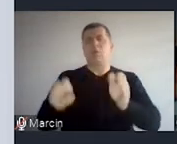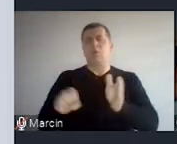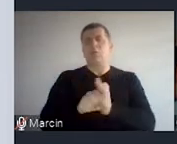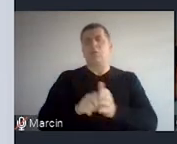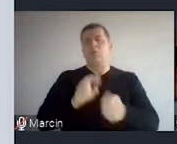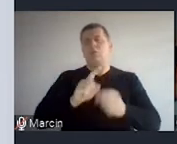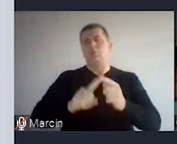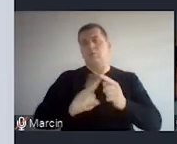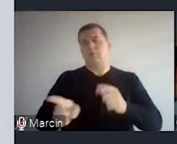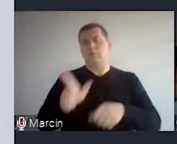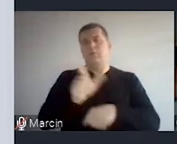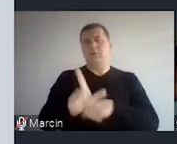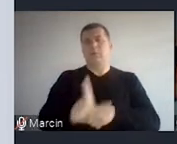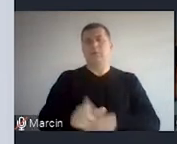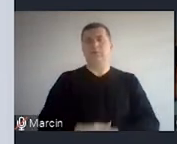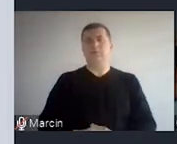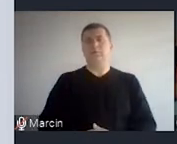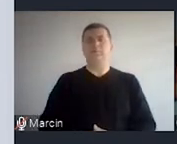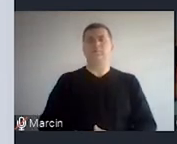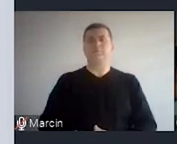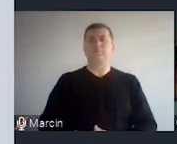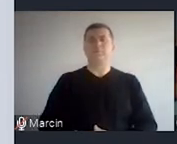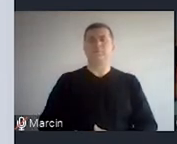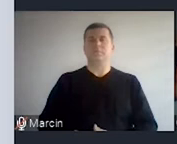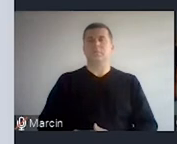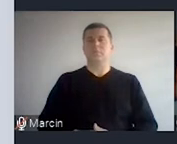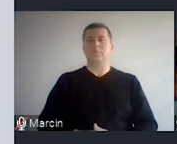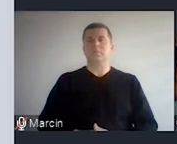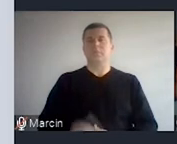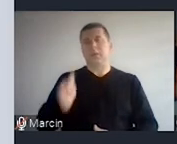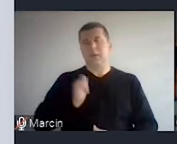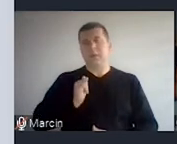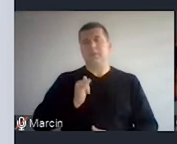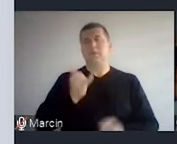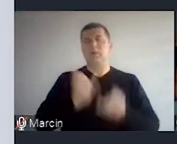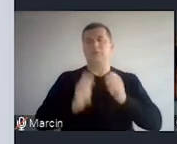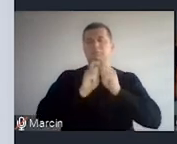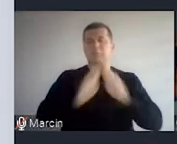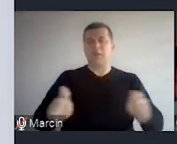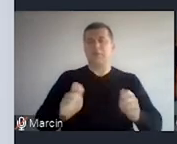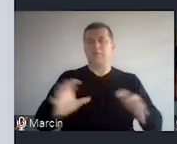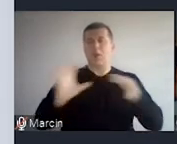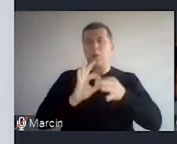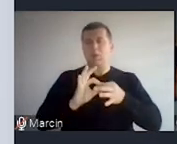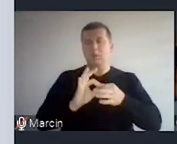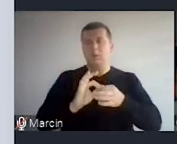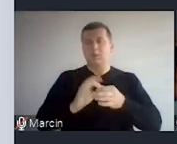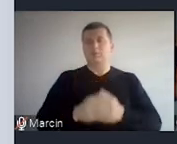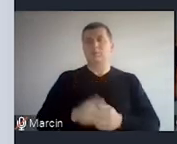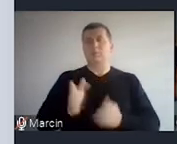godzinę 12. W razie gdyby jakkolwiek przerwało połączenie,